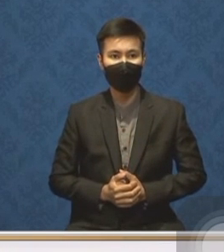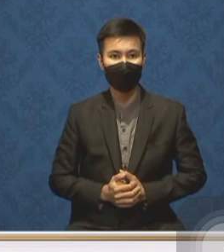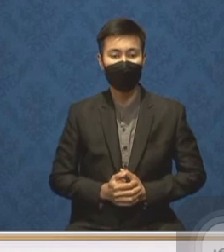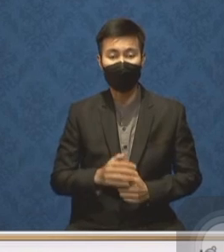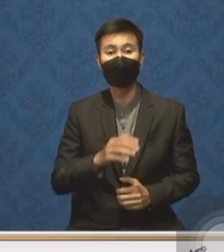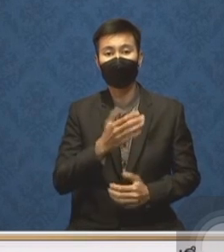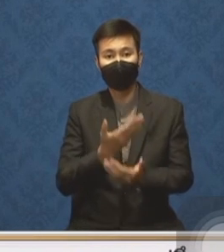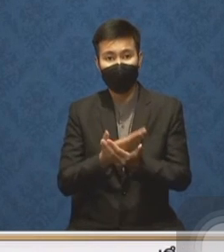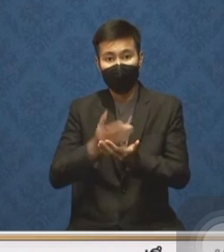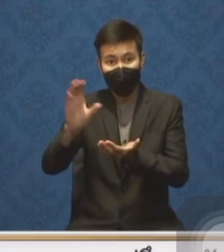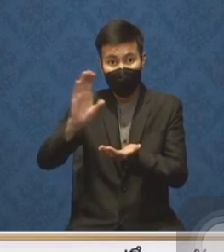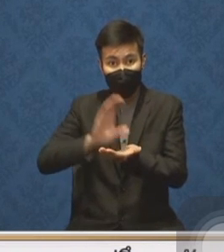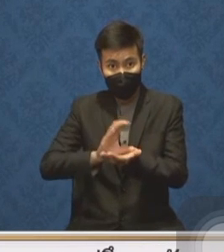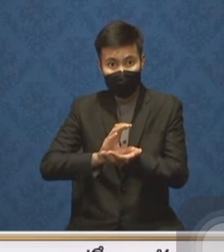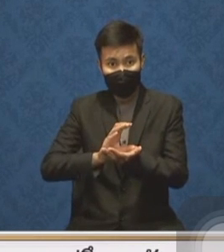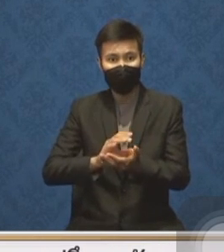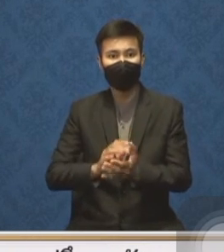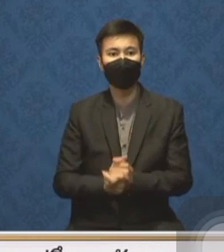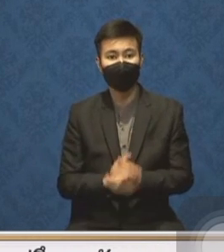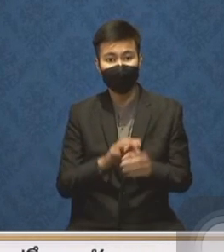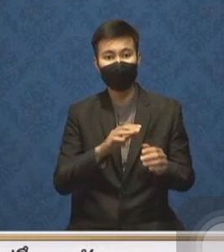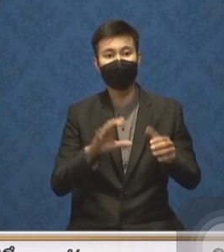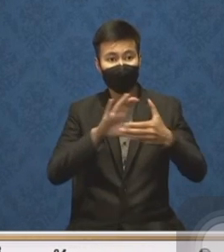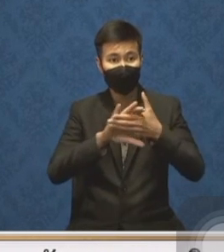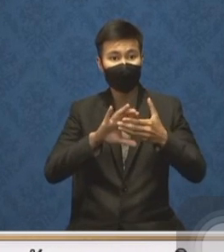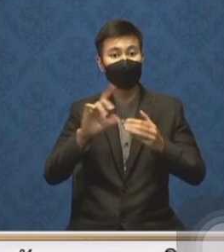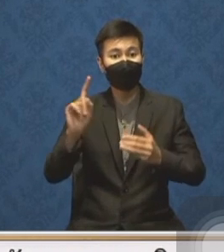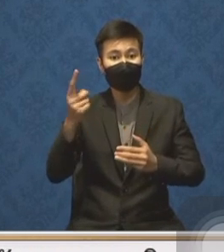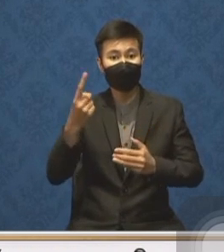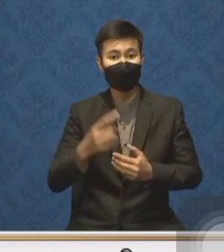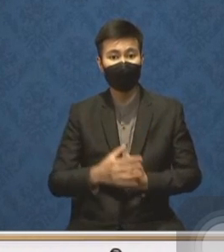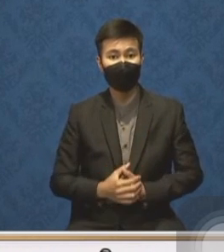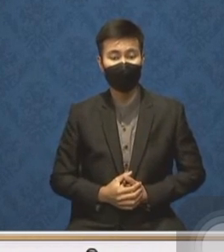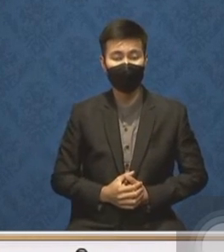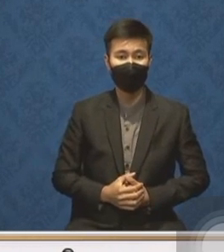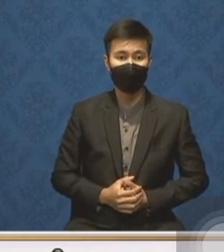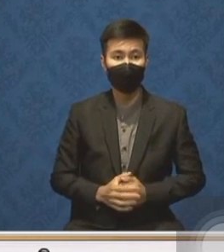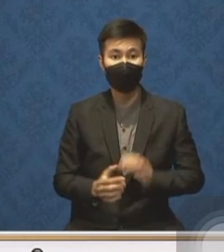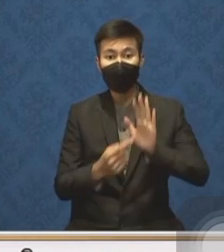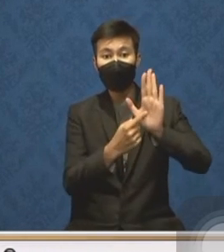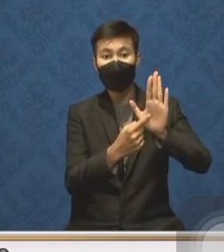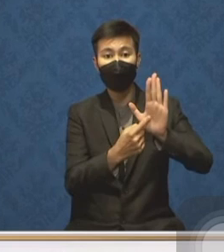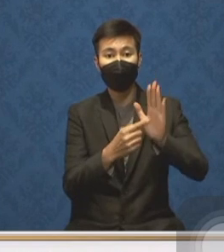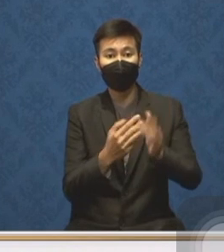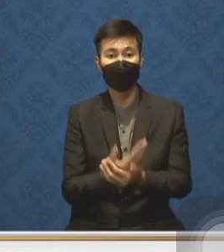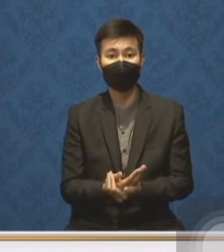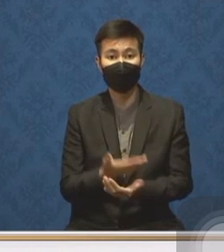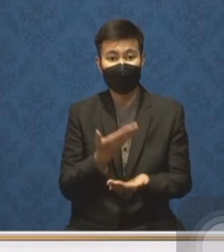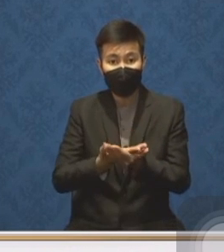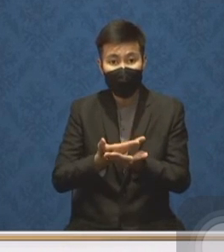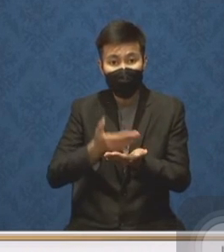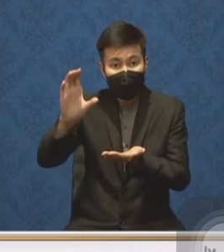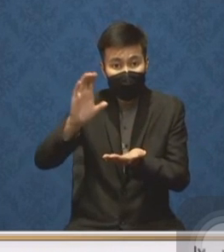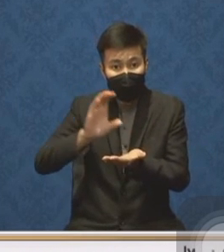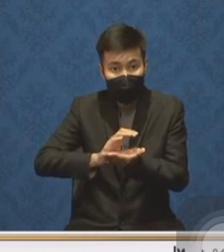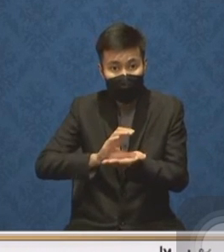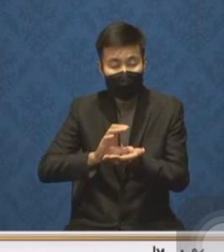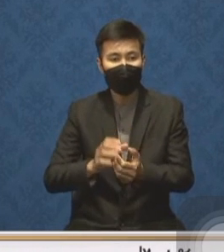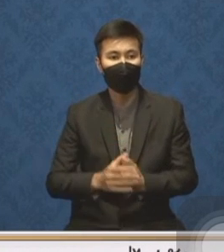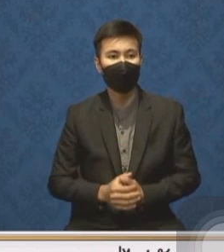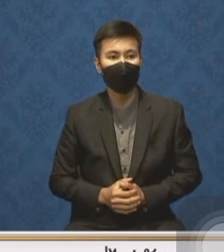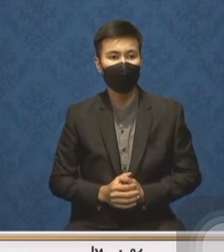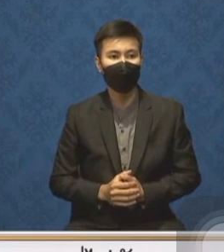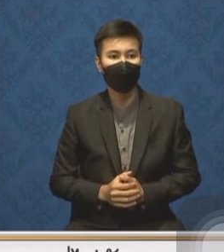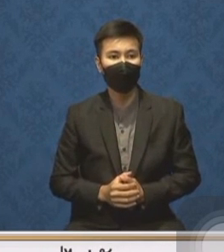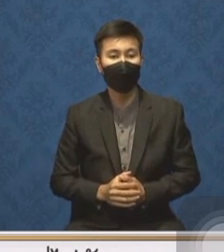ที่เราไม่ได้เห็นครับสไลด์ต่อไปครับผมจะยกตัวอย่างการใช้งบประมาณของไม่กี่กระทรวงนะ